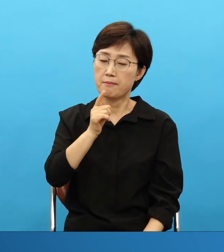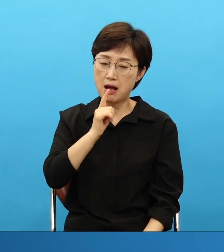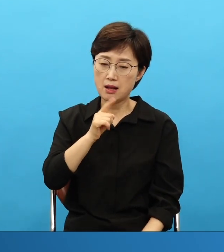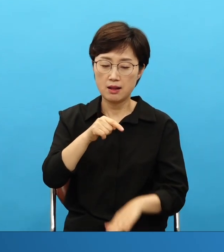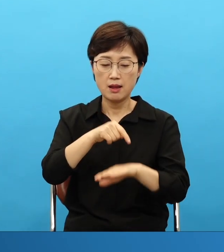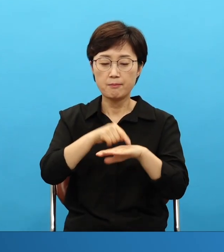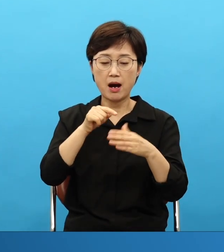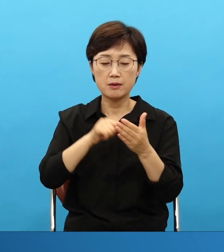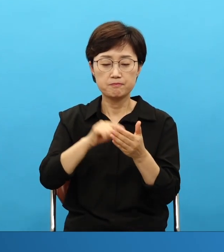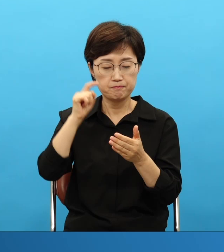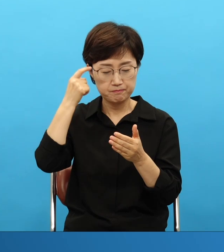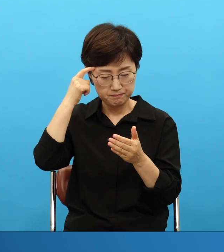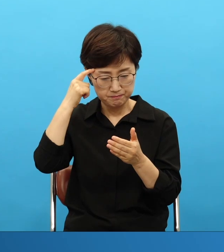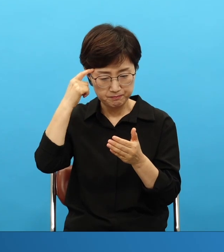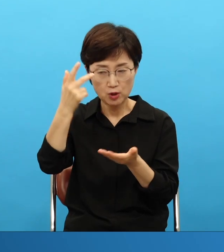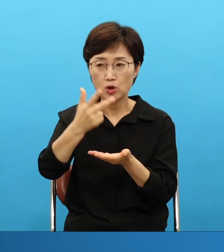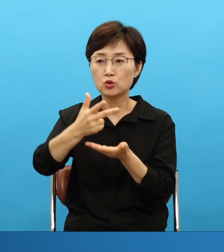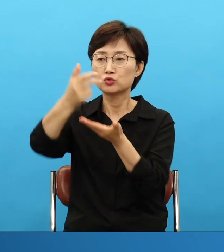원하나이다